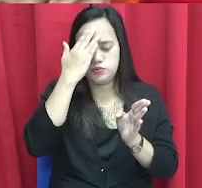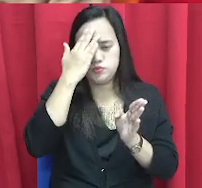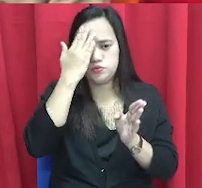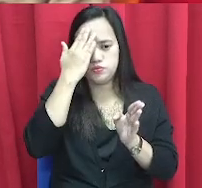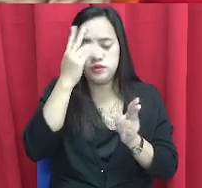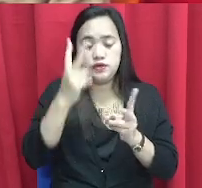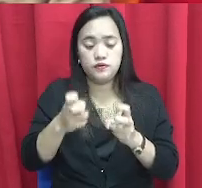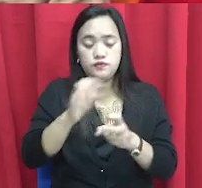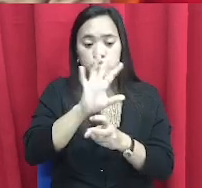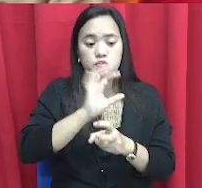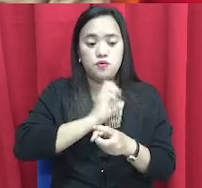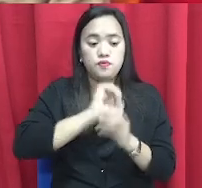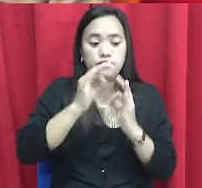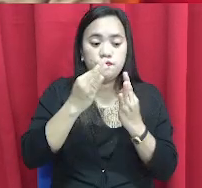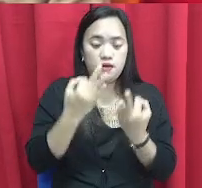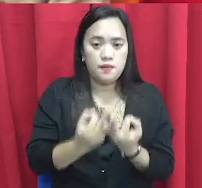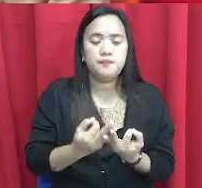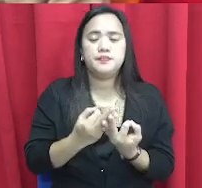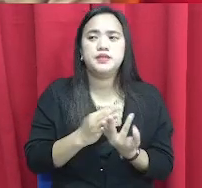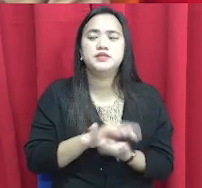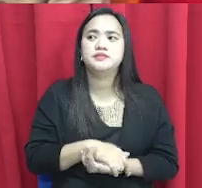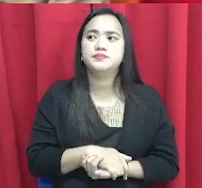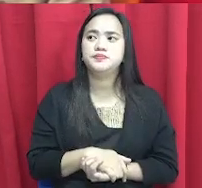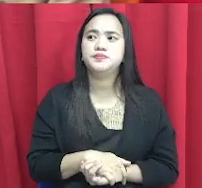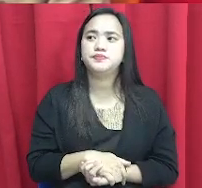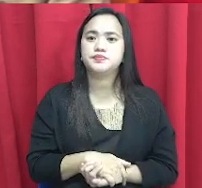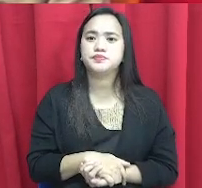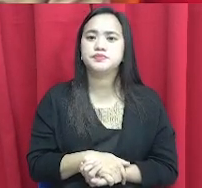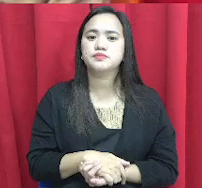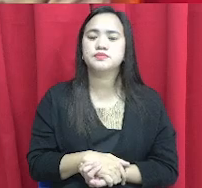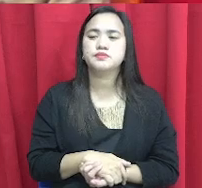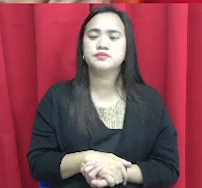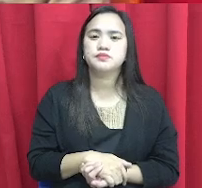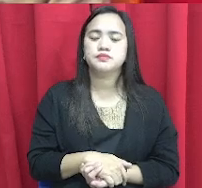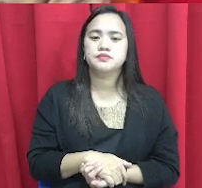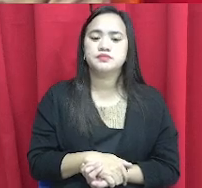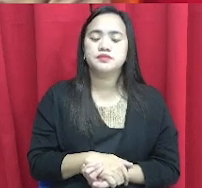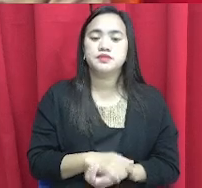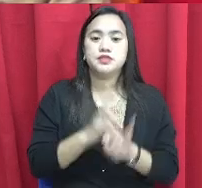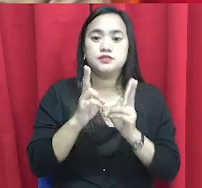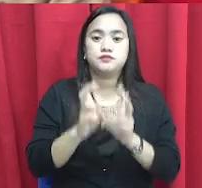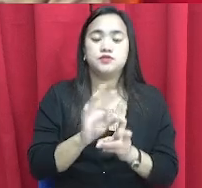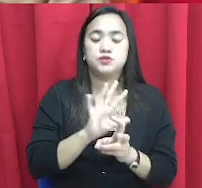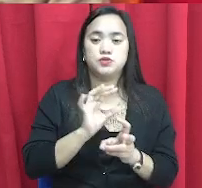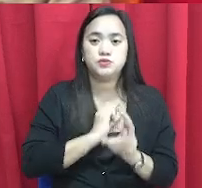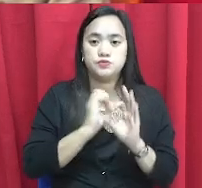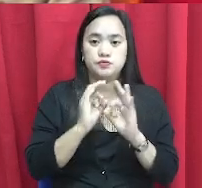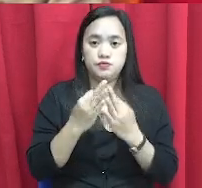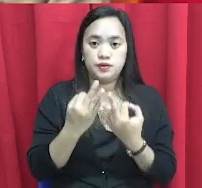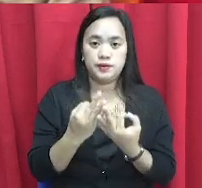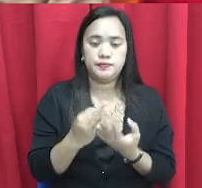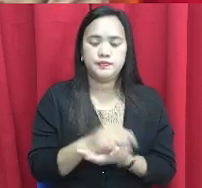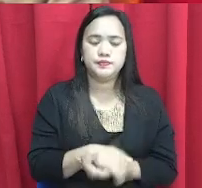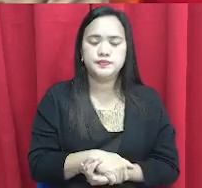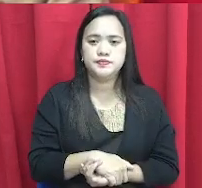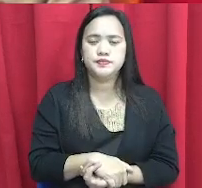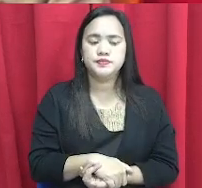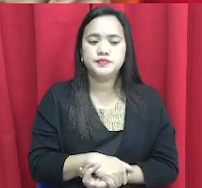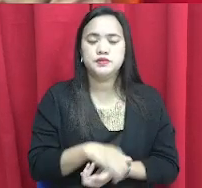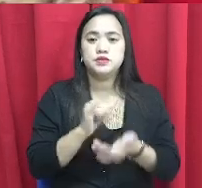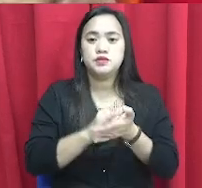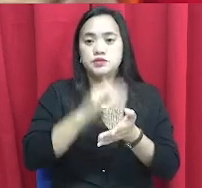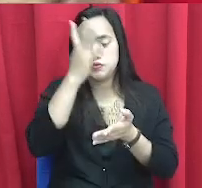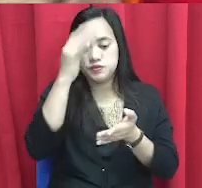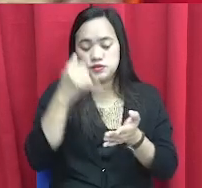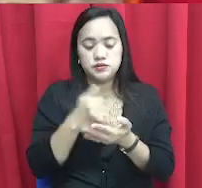mo makikinabang nak niyo po hindi lang ikaw magiging maayos maging ang family mo ay magiging maayos kaya Mga kapatid ang pinakamahalaga sa ta